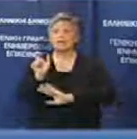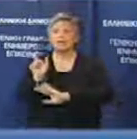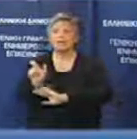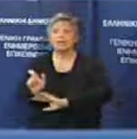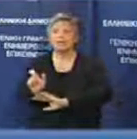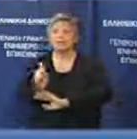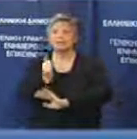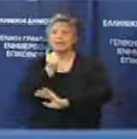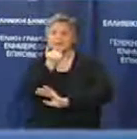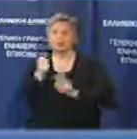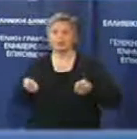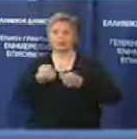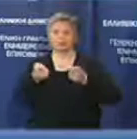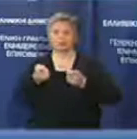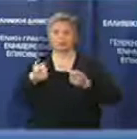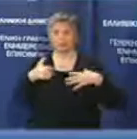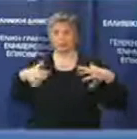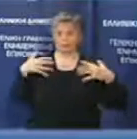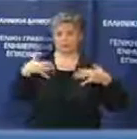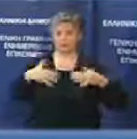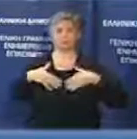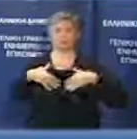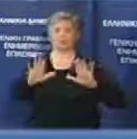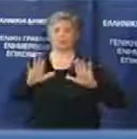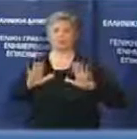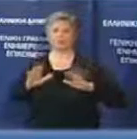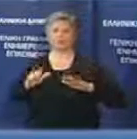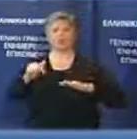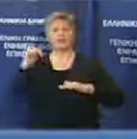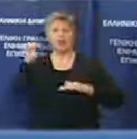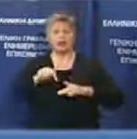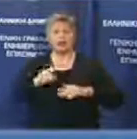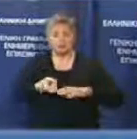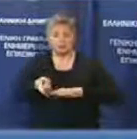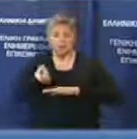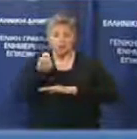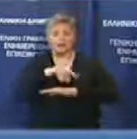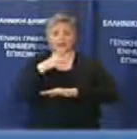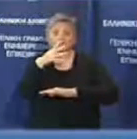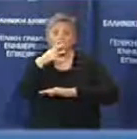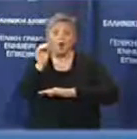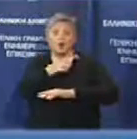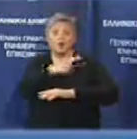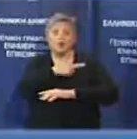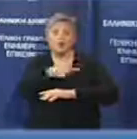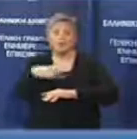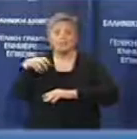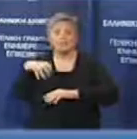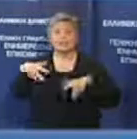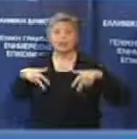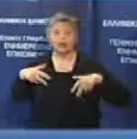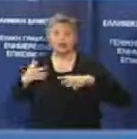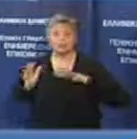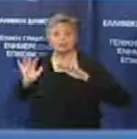σας εξήγησα. Το δημιουργεί την παραμονή του Συνόδου Κορυφής σε αυτές τις συνθήκες και αυτό νομίζω ότι είναι αντίληπτο από